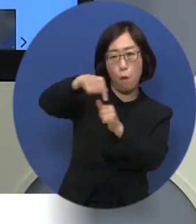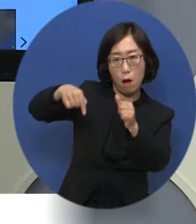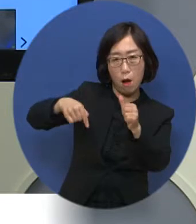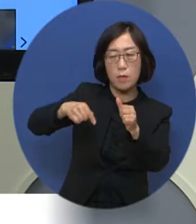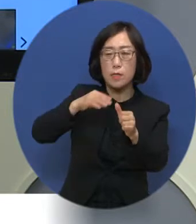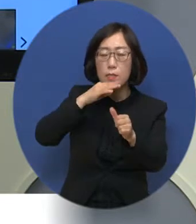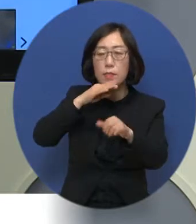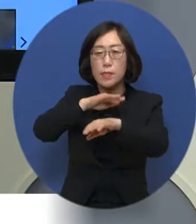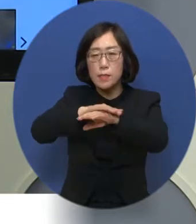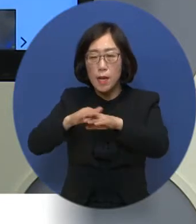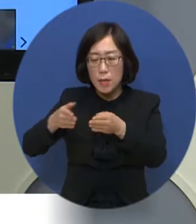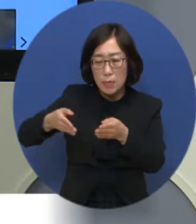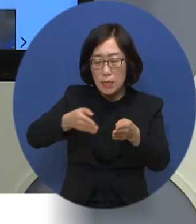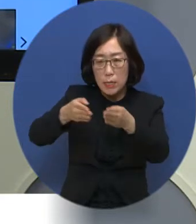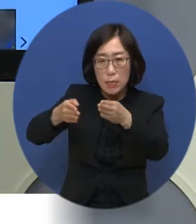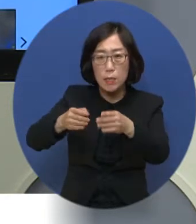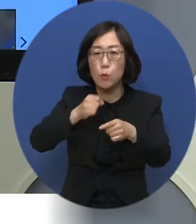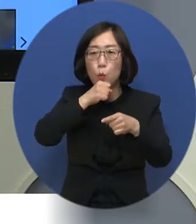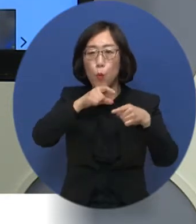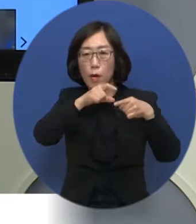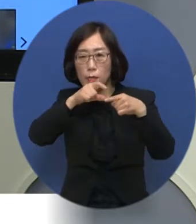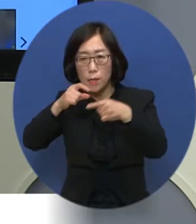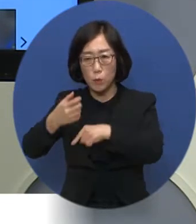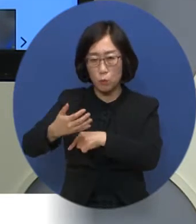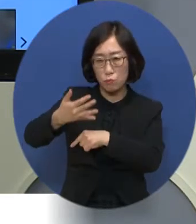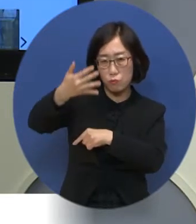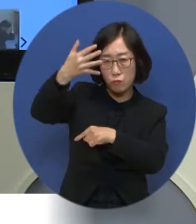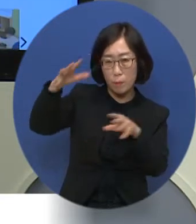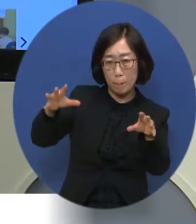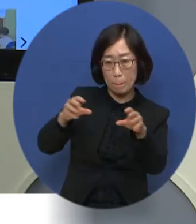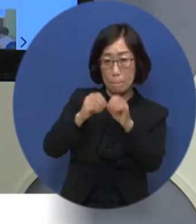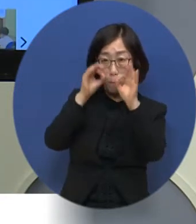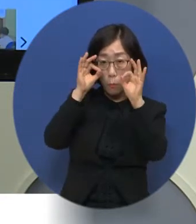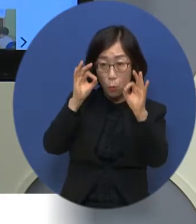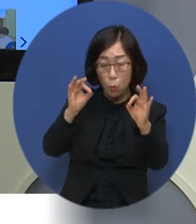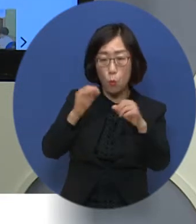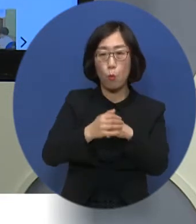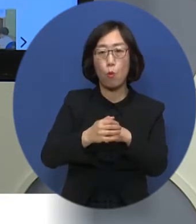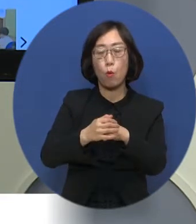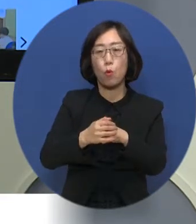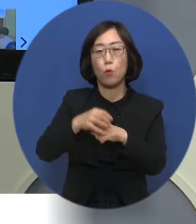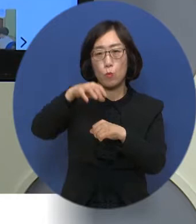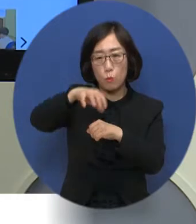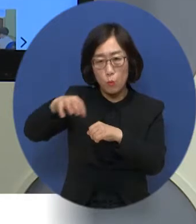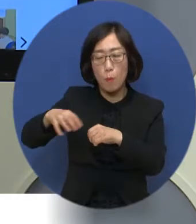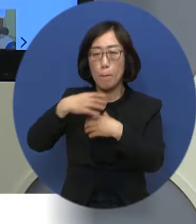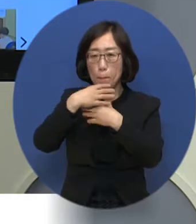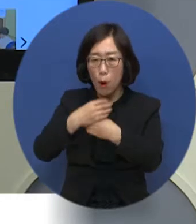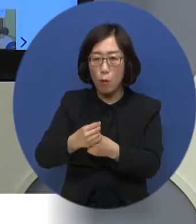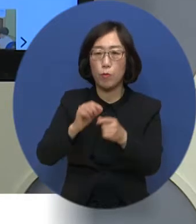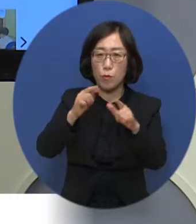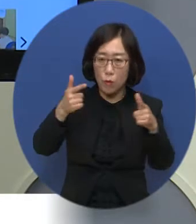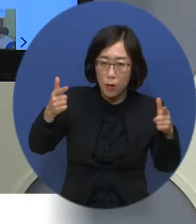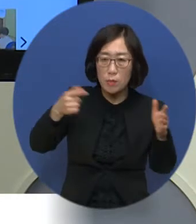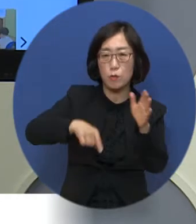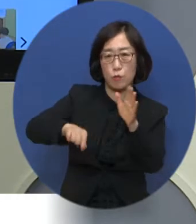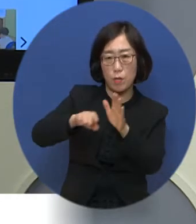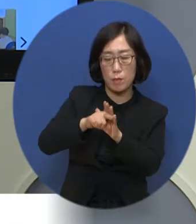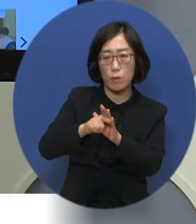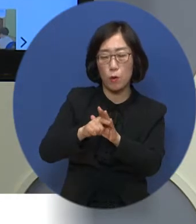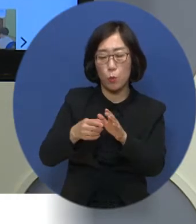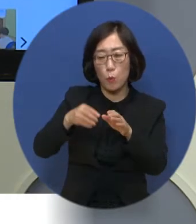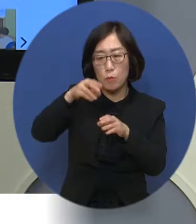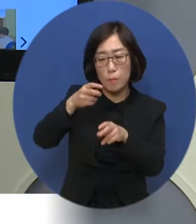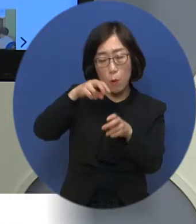이동경로 등에 통계 자료를 구축하고 교통약자 편의시설 설치 저상 버스의 배차 와 노선 개편 의